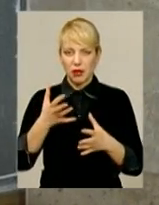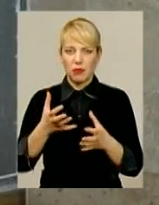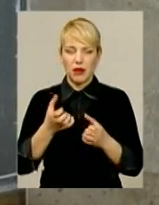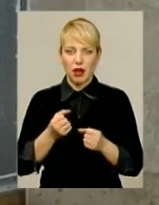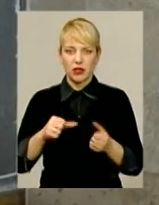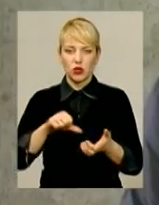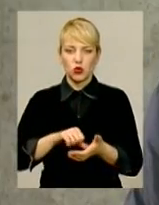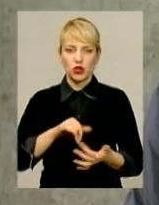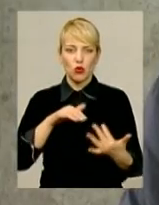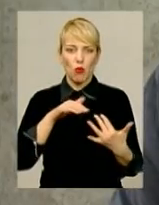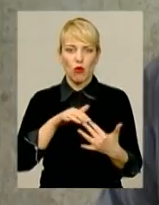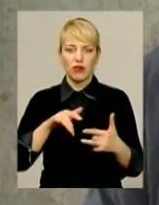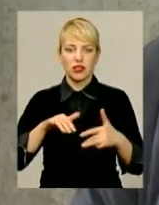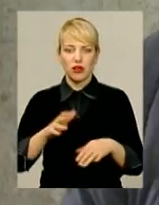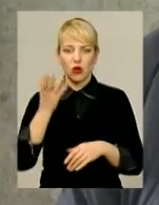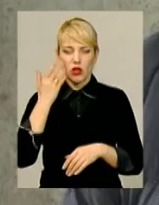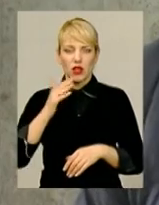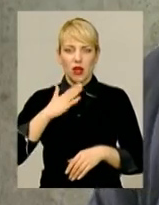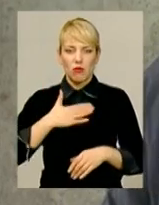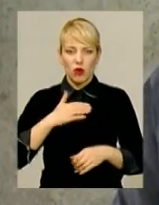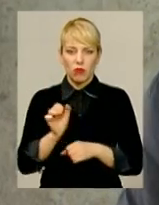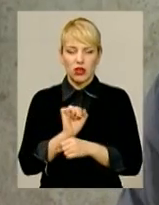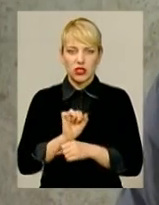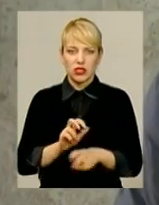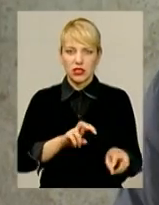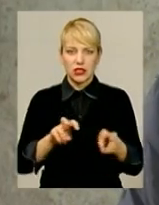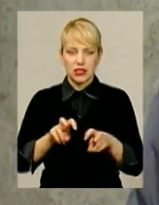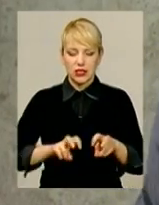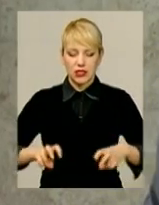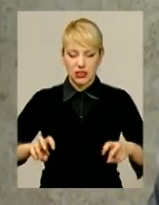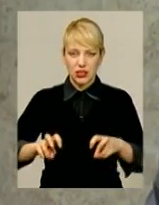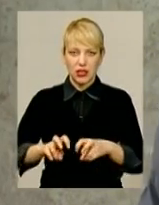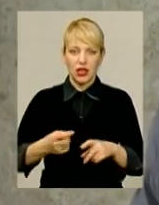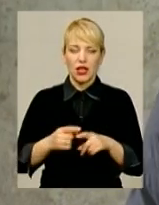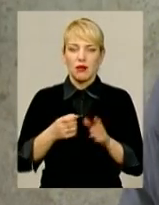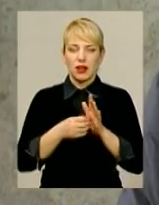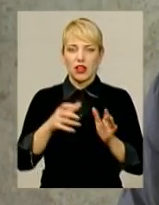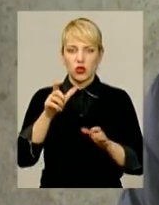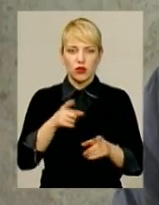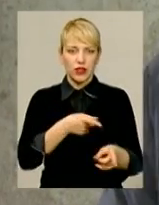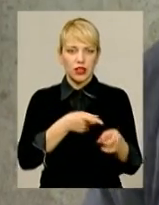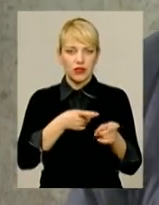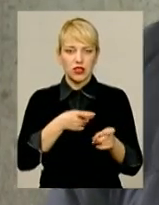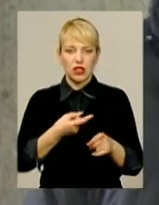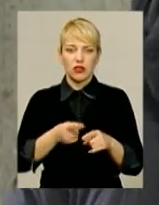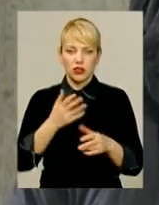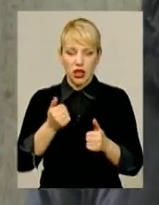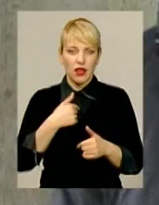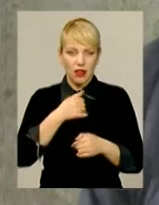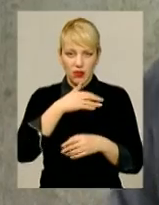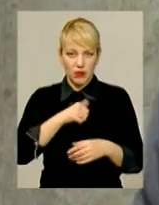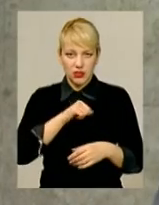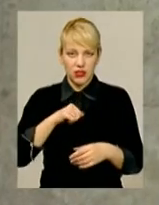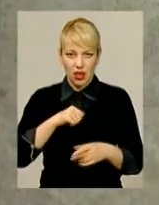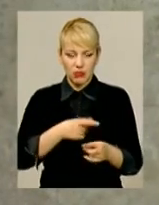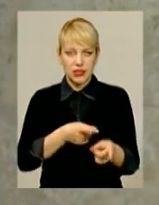участь в бойових діях. Коли на моїй броні сиділи чоловік 15, відстрілювалися. Ну, звісно, я не міг приймати